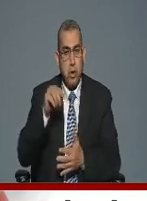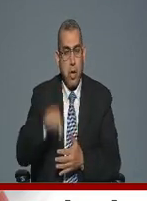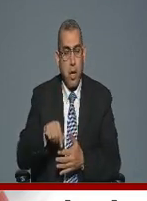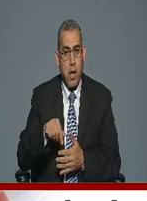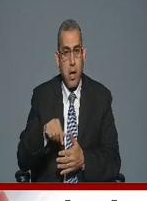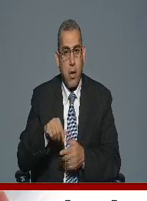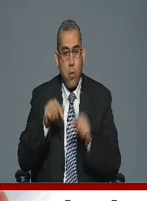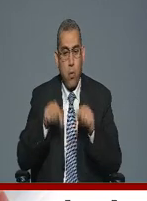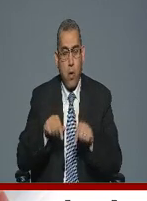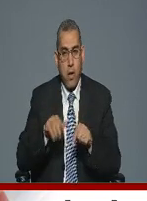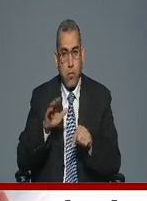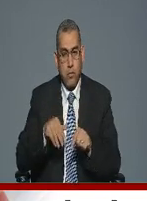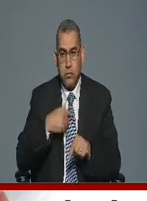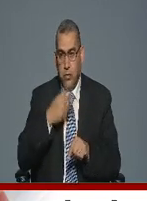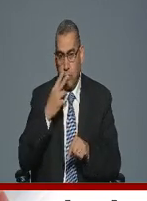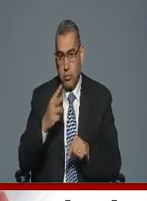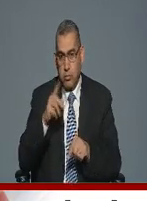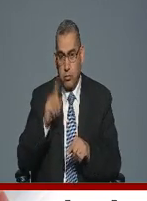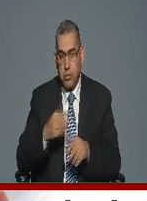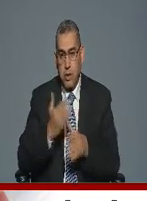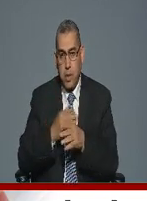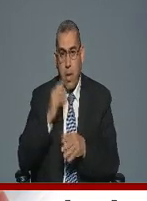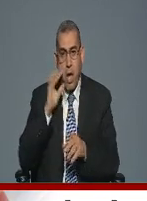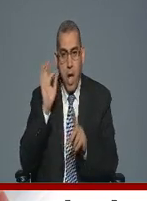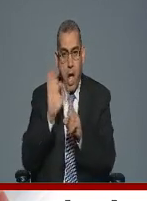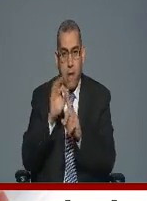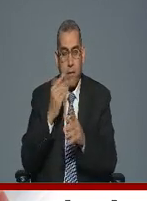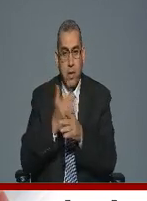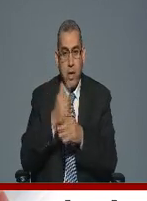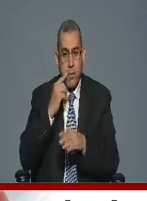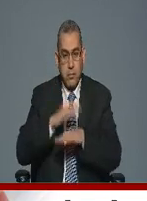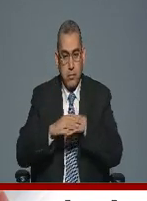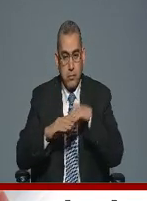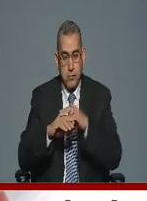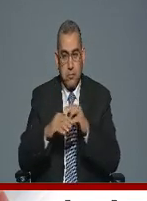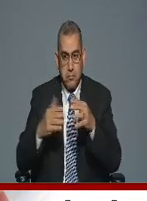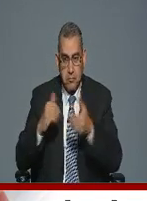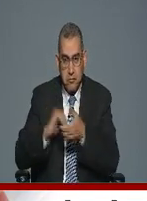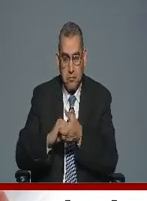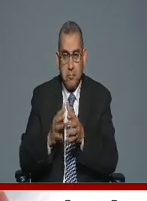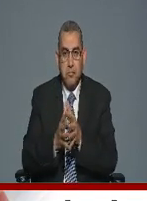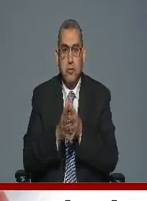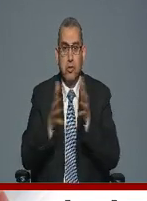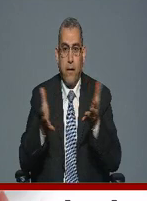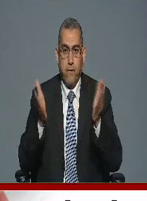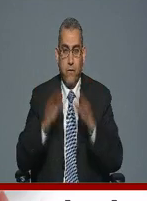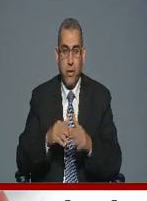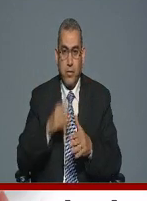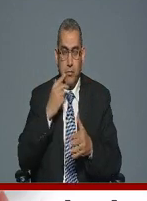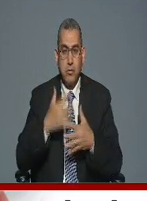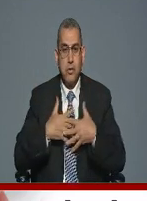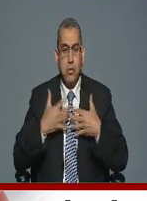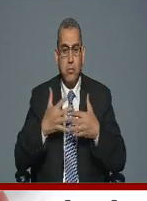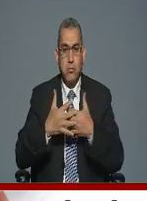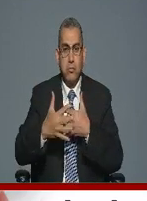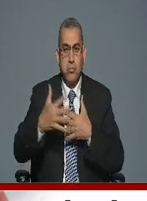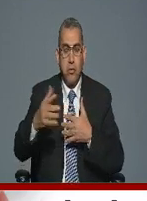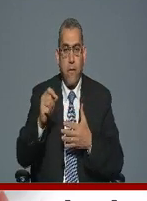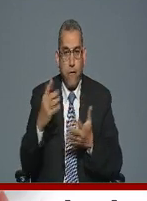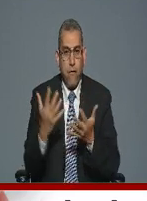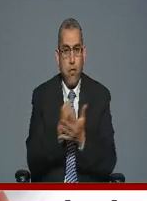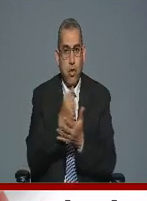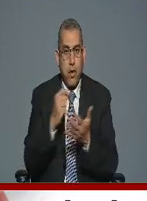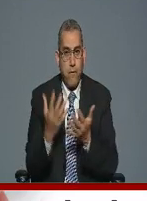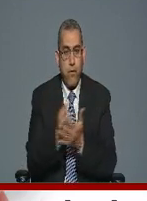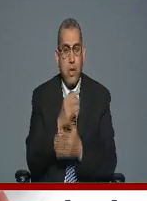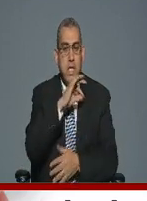يوقع إنما يرسي لبنة هذه العلاقة، وهي واسعة النطاق وتمنح الفرص